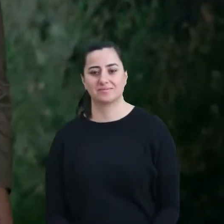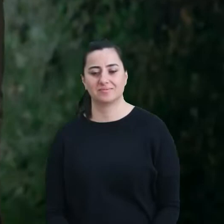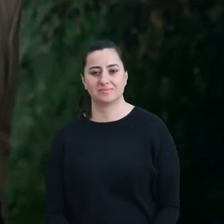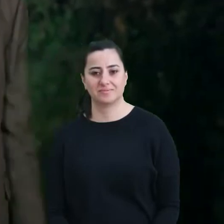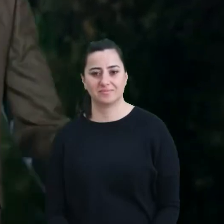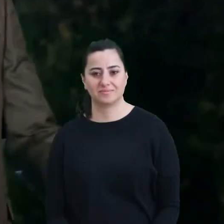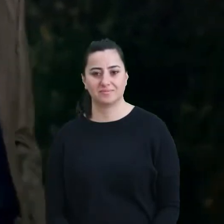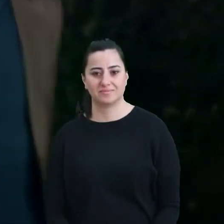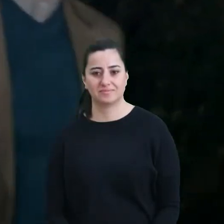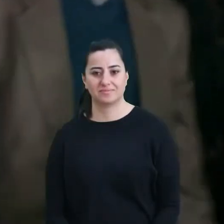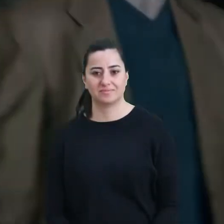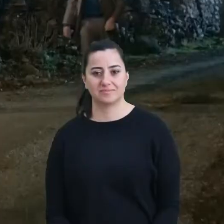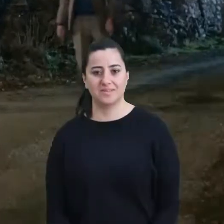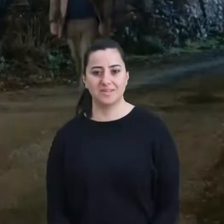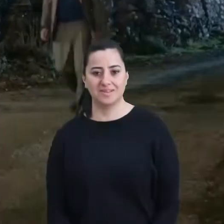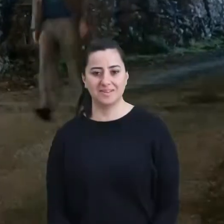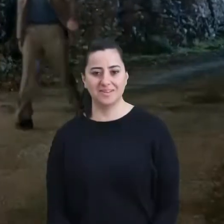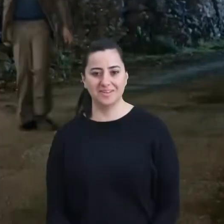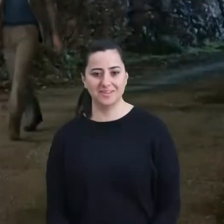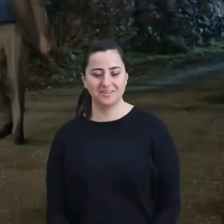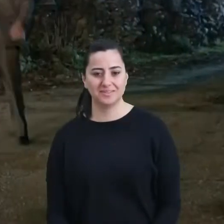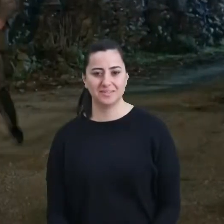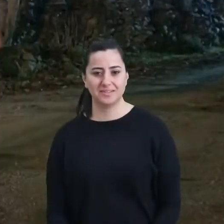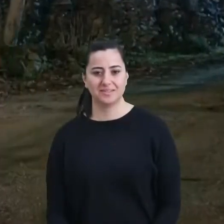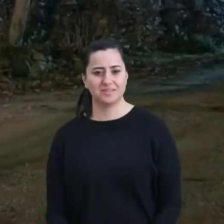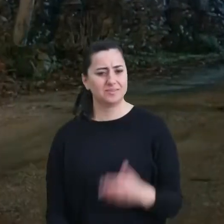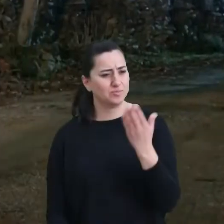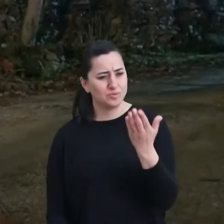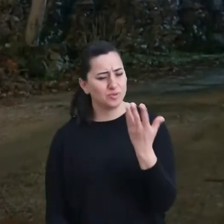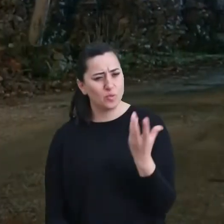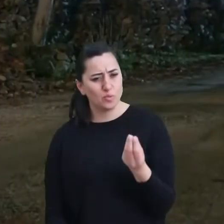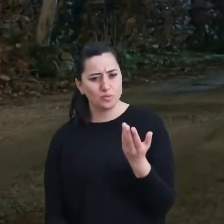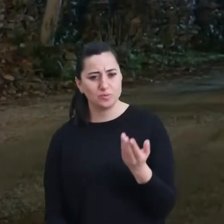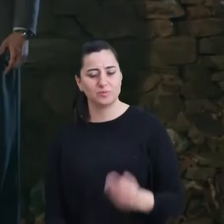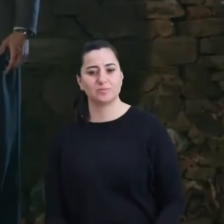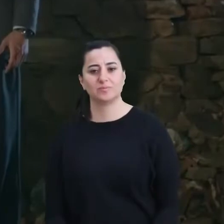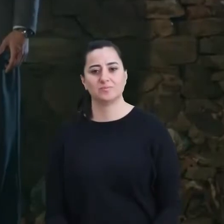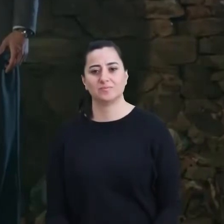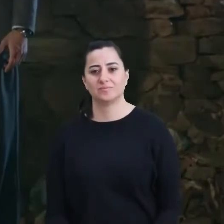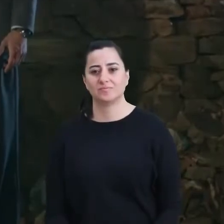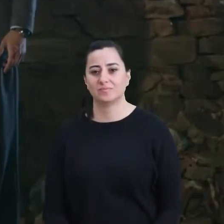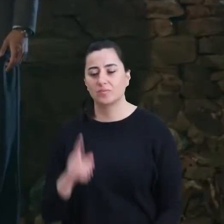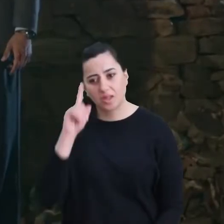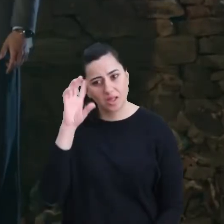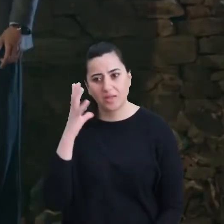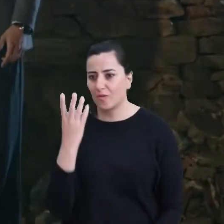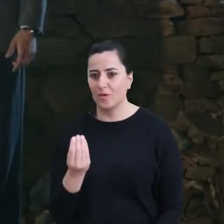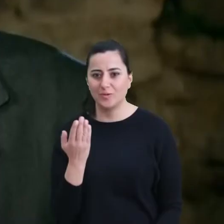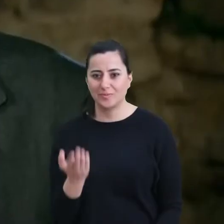döndü. Baston yutmuş gibi yürüyor. Yeminle yer çarpmış bunu be. İyice kafayı yedi bu.